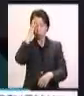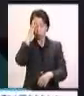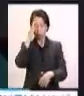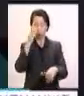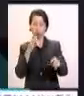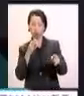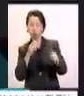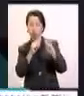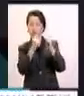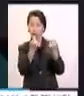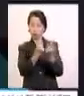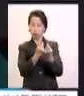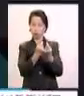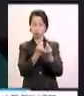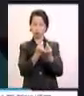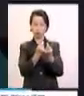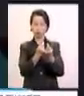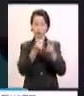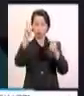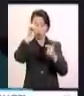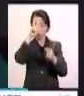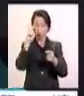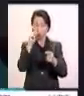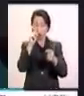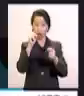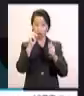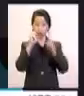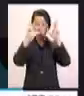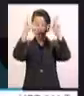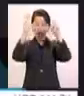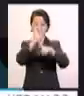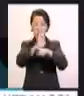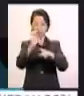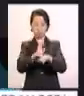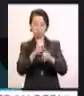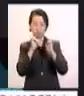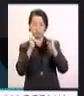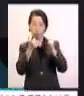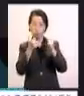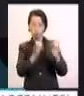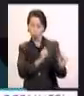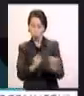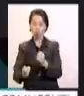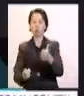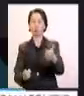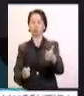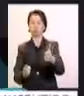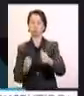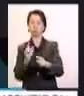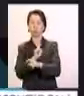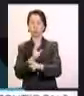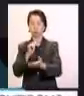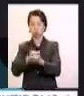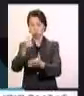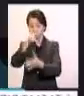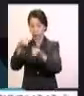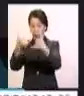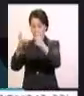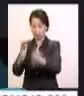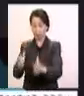barisan pertahanan Vietnam cukup kental dan cukup organised lah. Itu sebab pemain-pemain